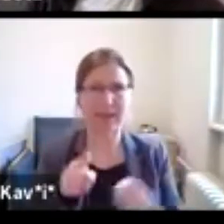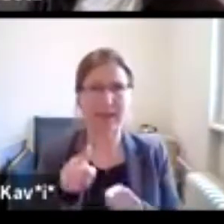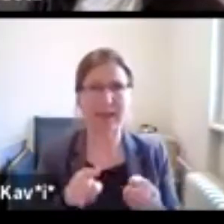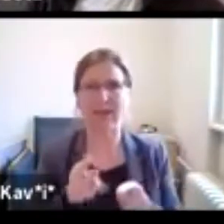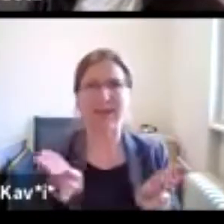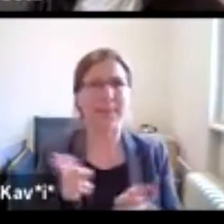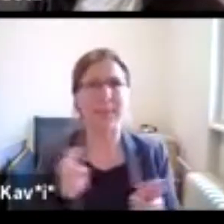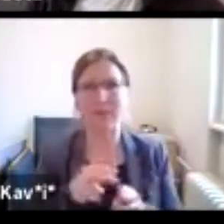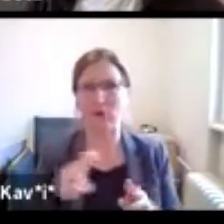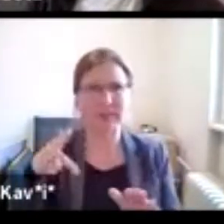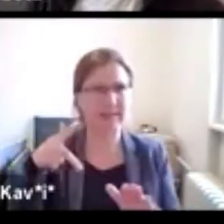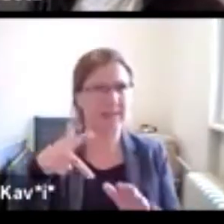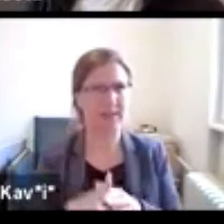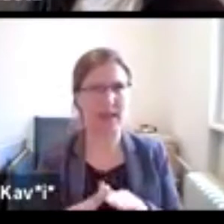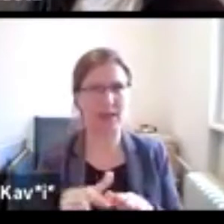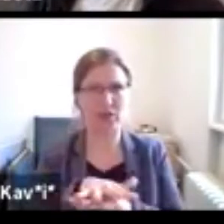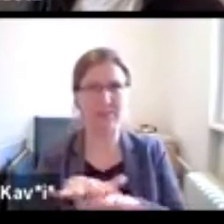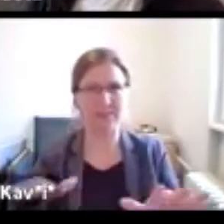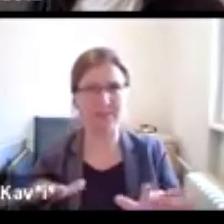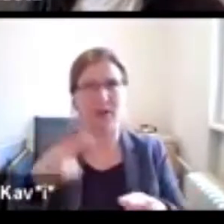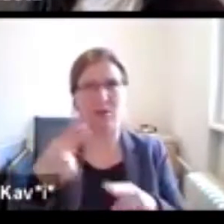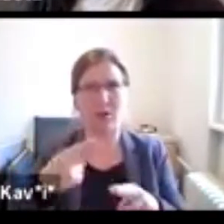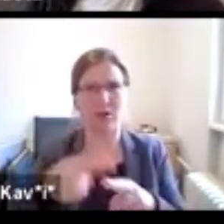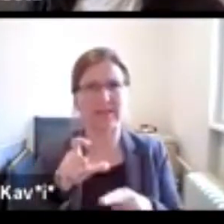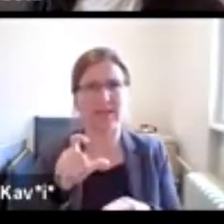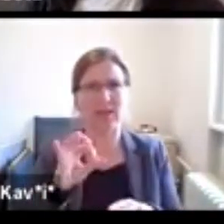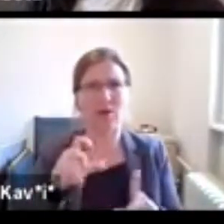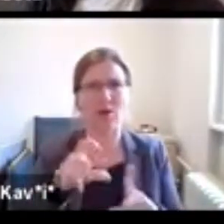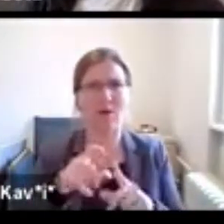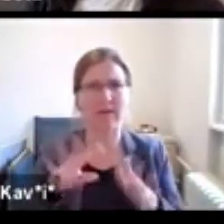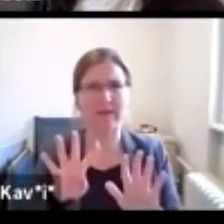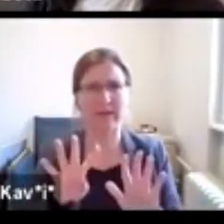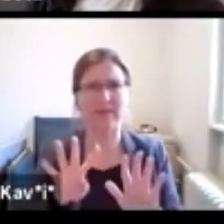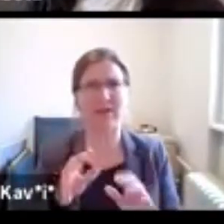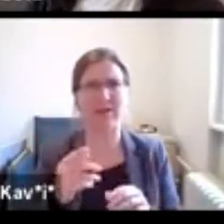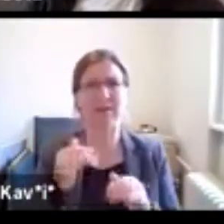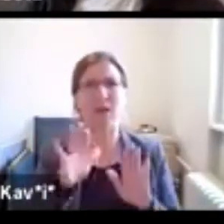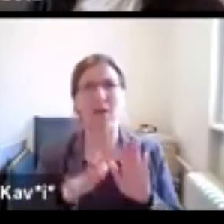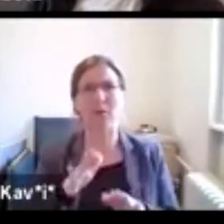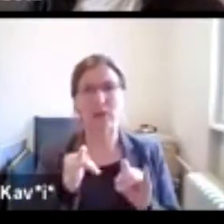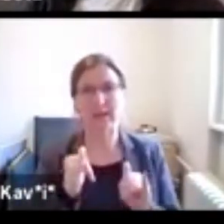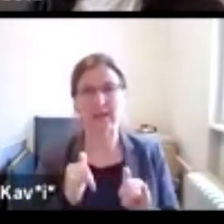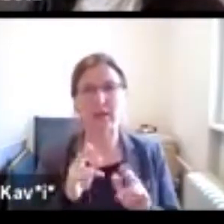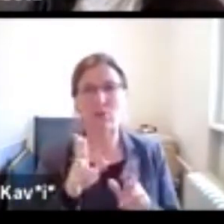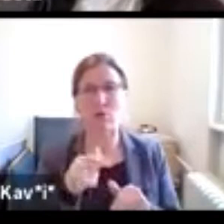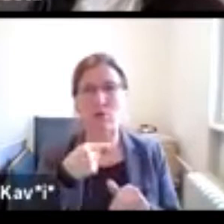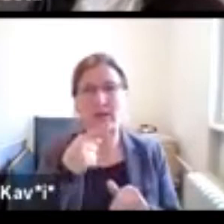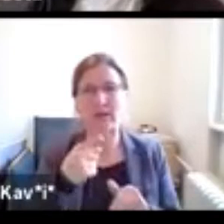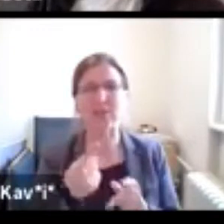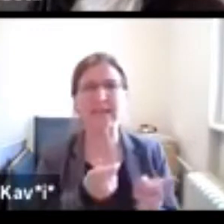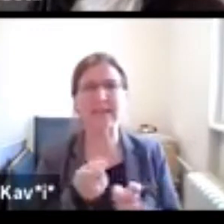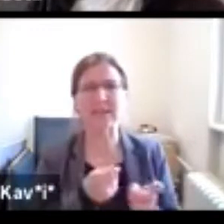da bi se spriječilo oboljenje od COVID-a. Možda nekakvi izazovi trenutno koji jesu, definitivno je sve veći